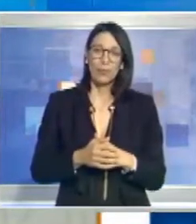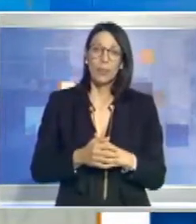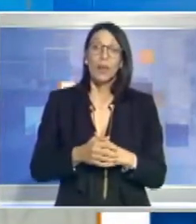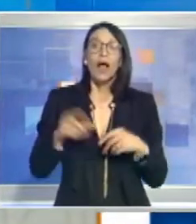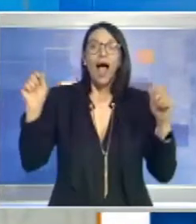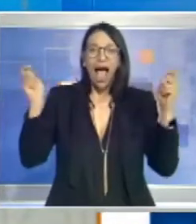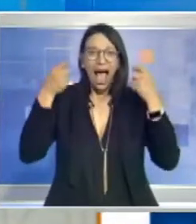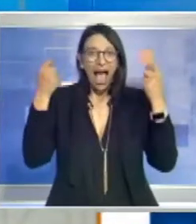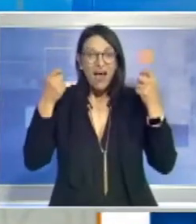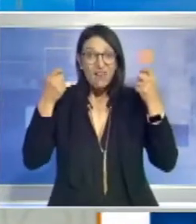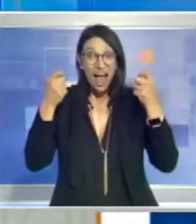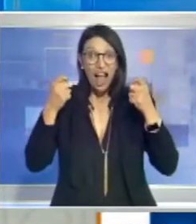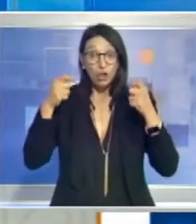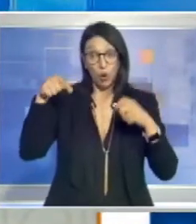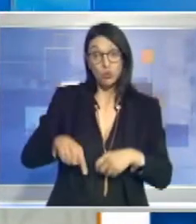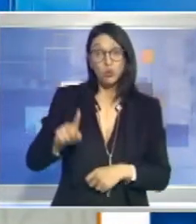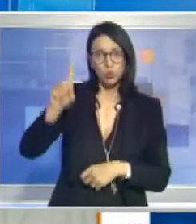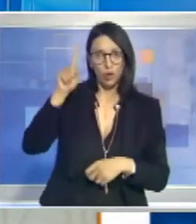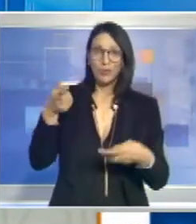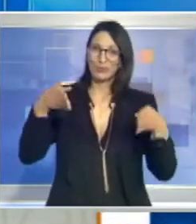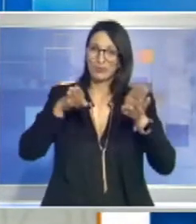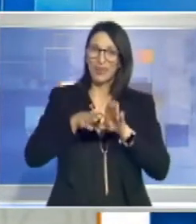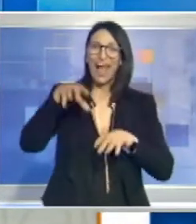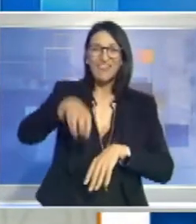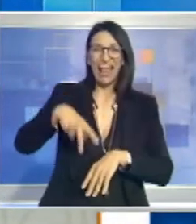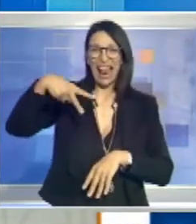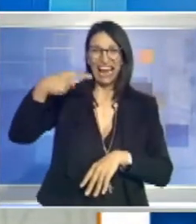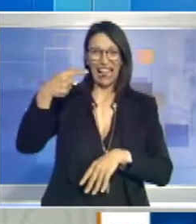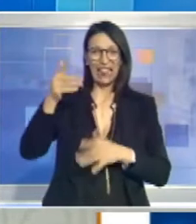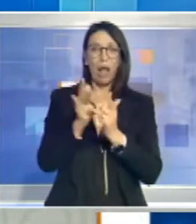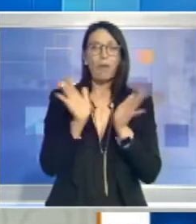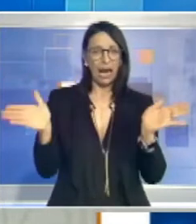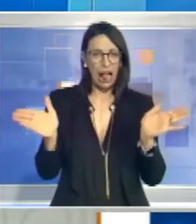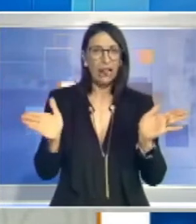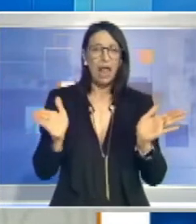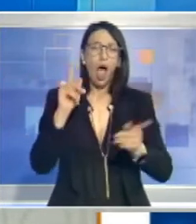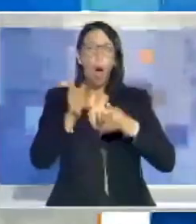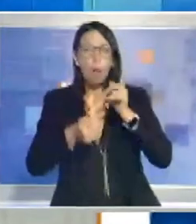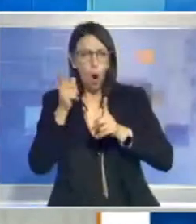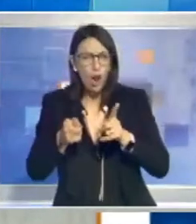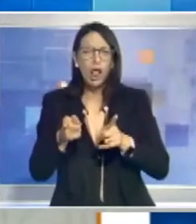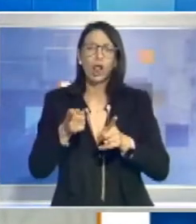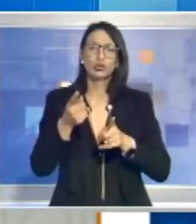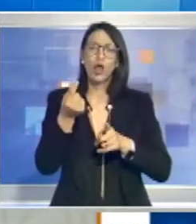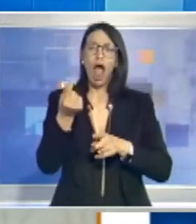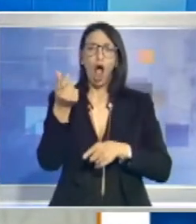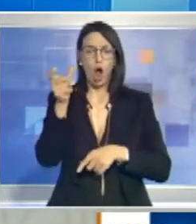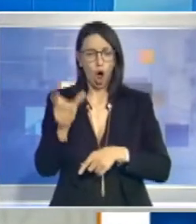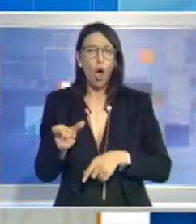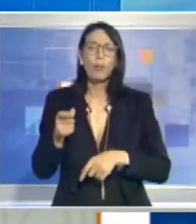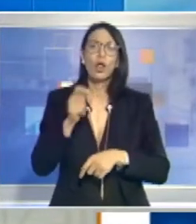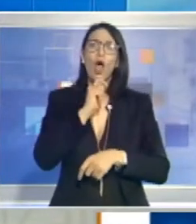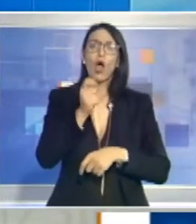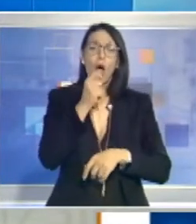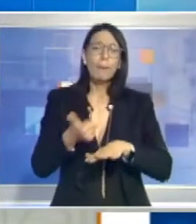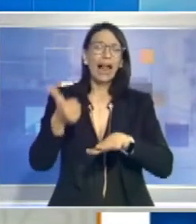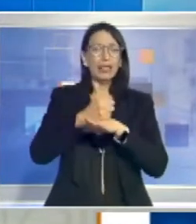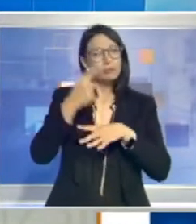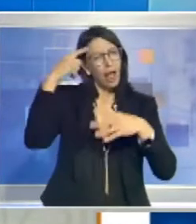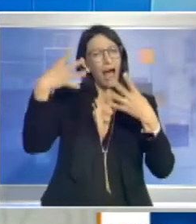Si è chiuso l'evento Sud e Nord che ha portato a Villa Nitti, a Maratea, politici, economisti, imprenditori e giornalisti per riflettere